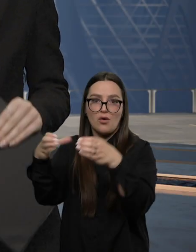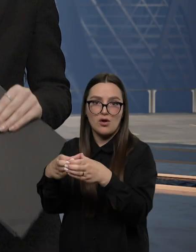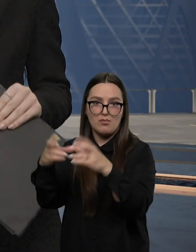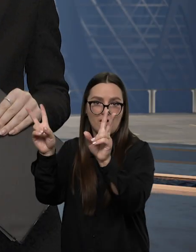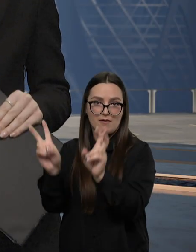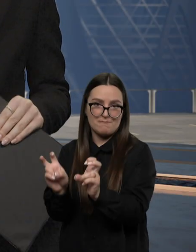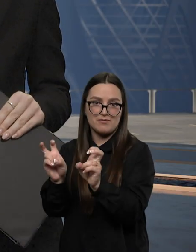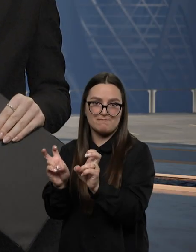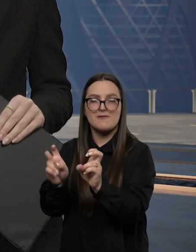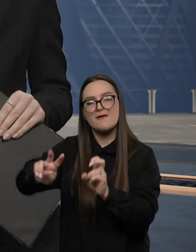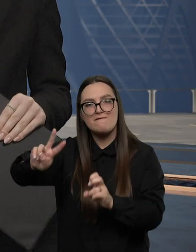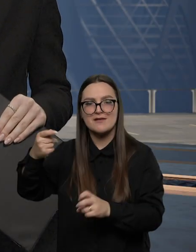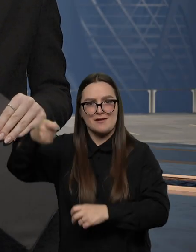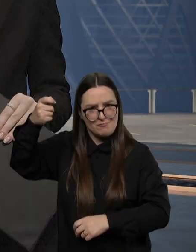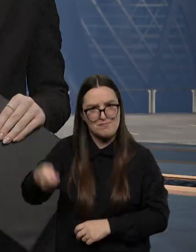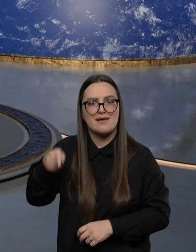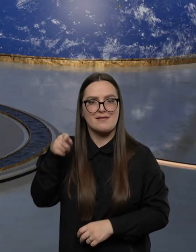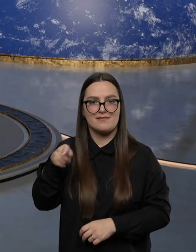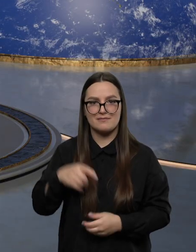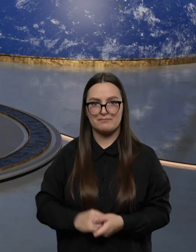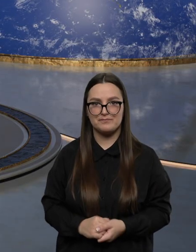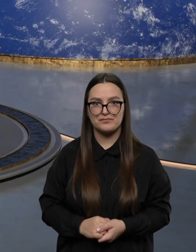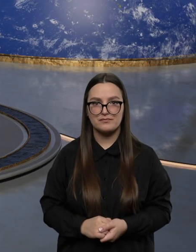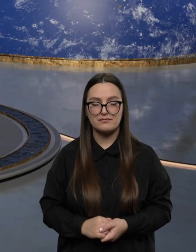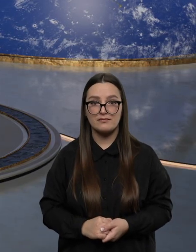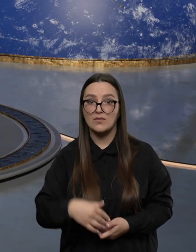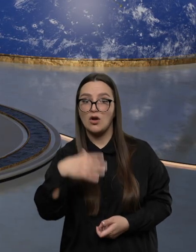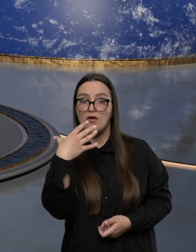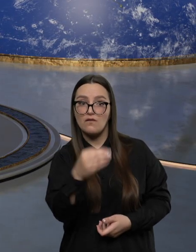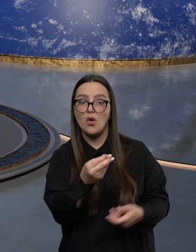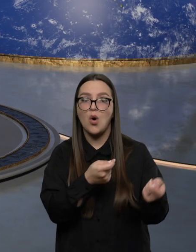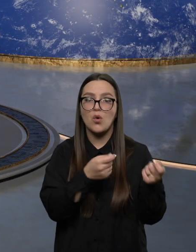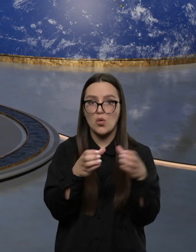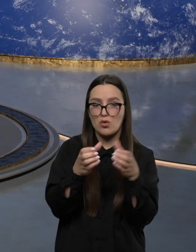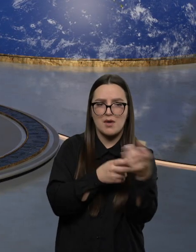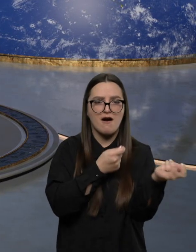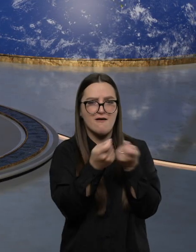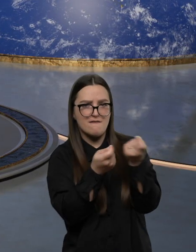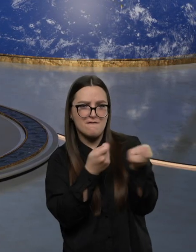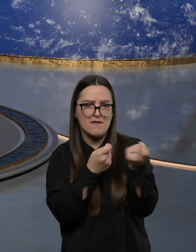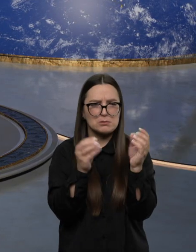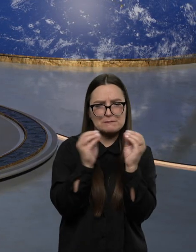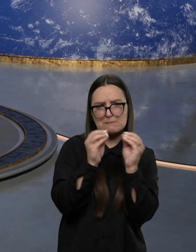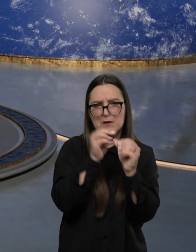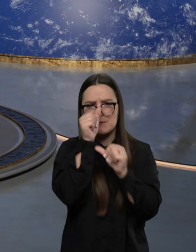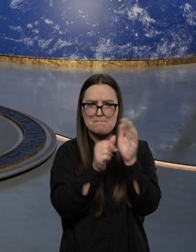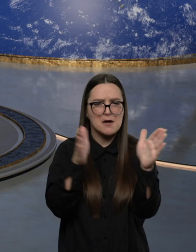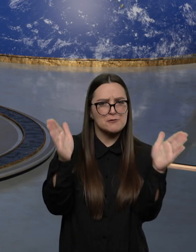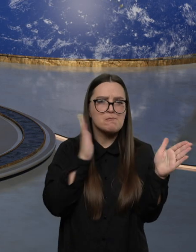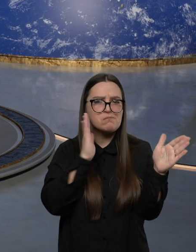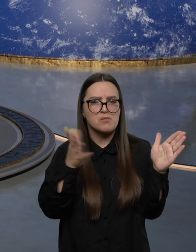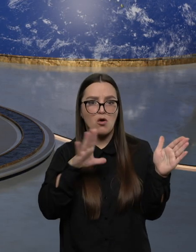korporacijos vykdomuoju viceprezidentu. Ir jo vadovaujama grupė bent per kokį 10-metį